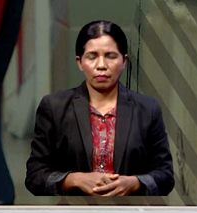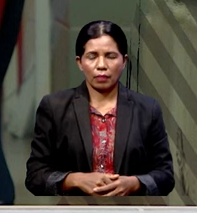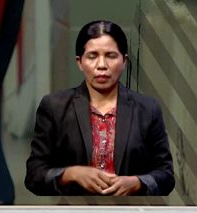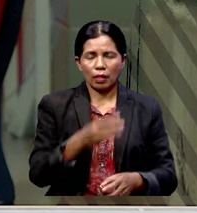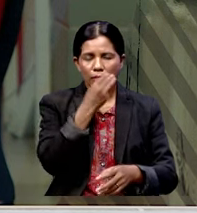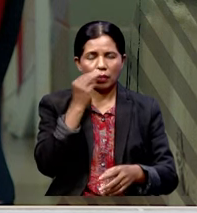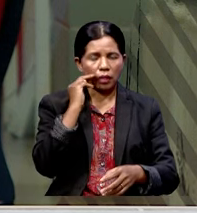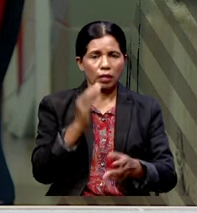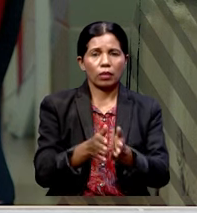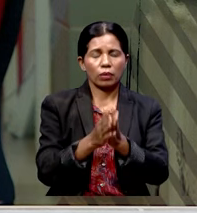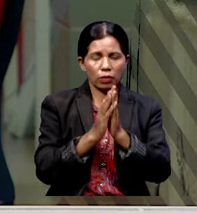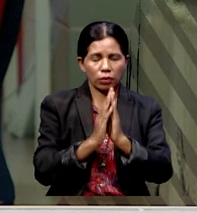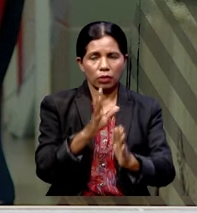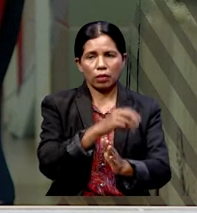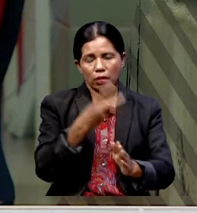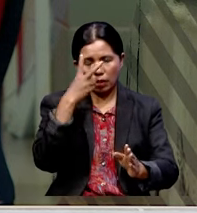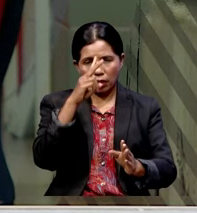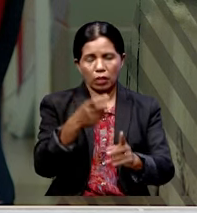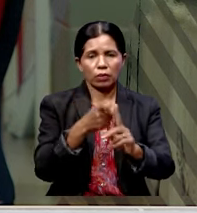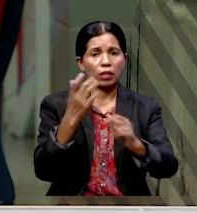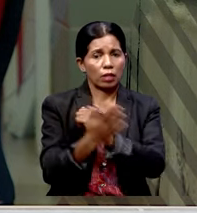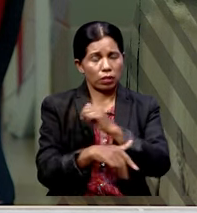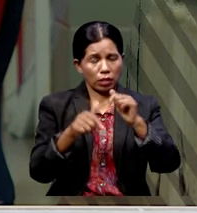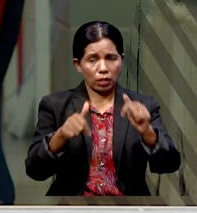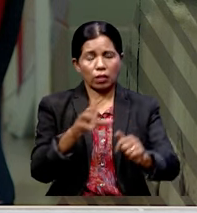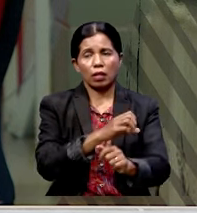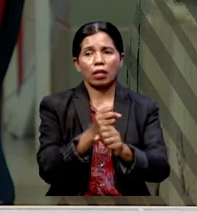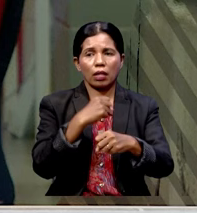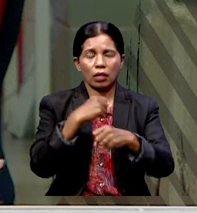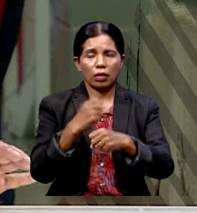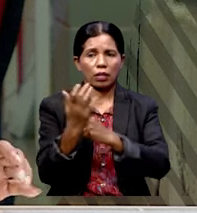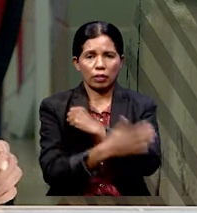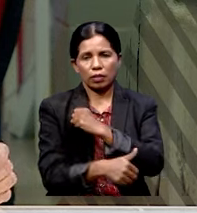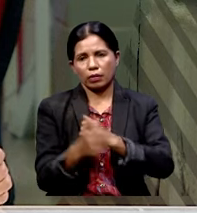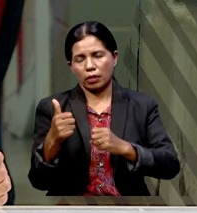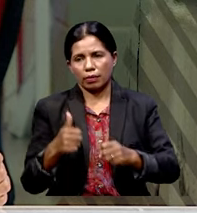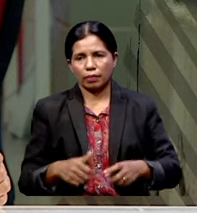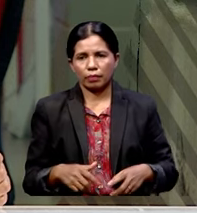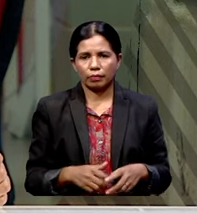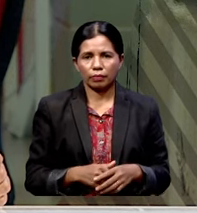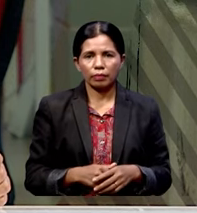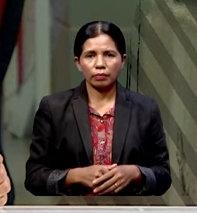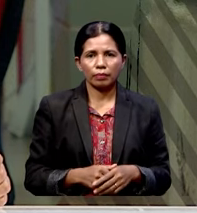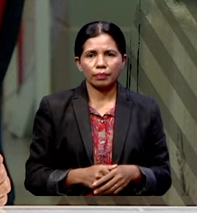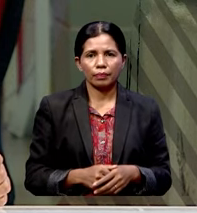Maria Alkatiri husu atuhahu rekonsiliasaun husi railaran, molok halo honesaun seluk.